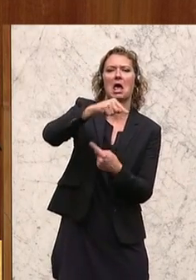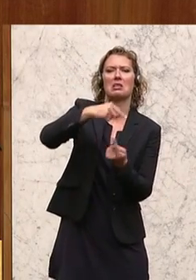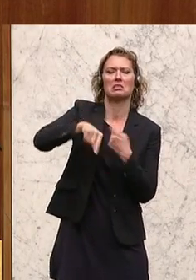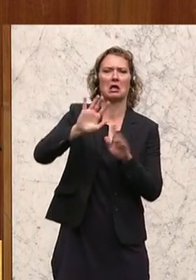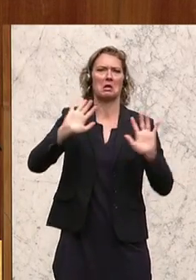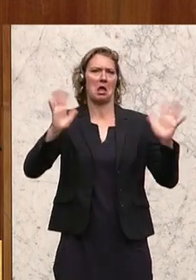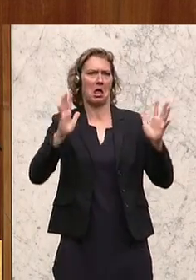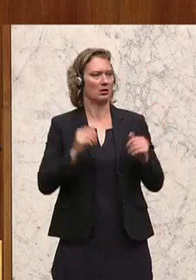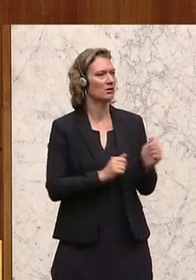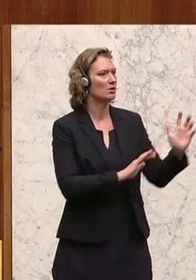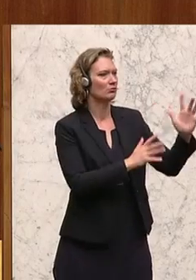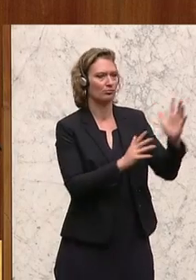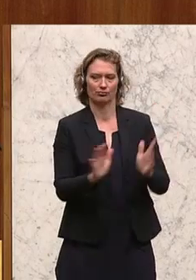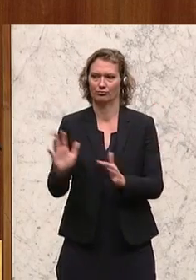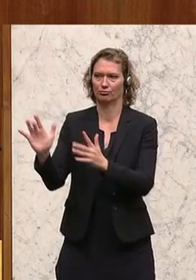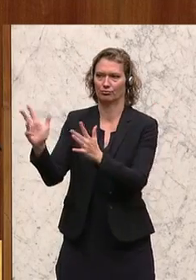Strache.